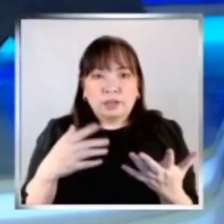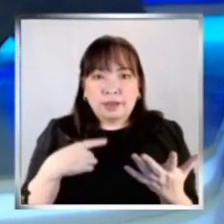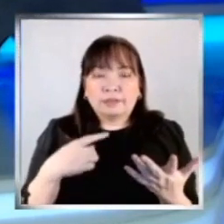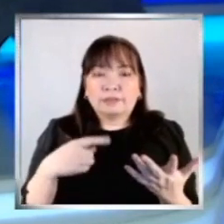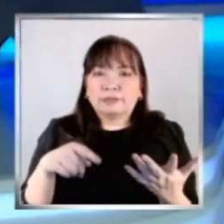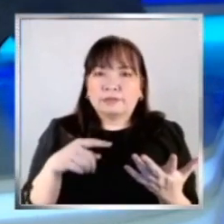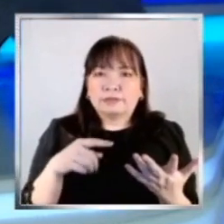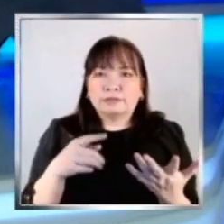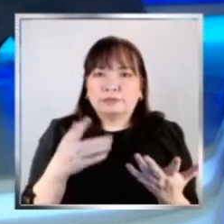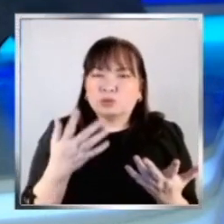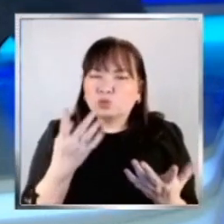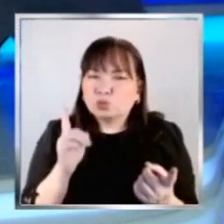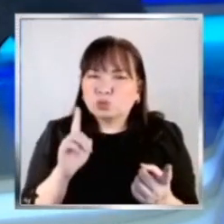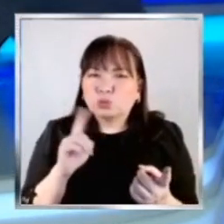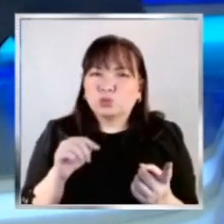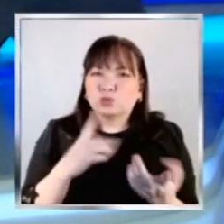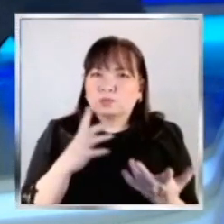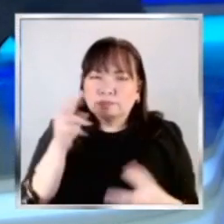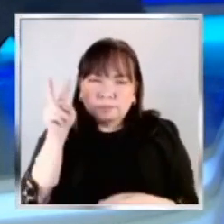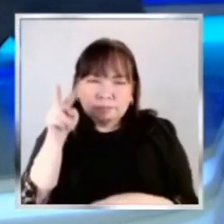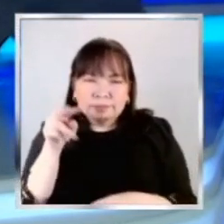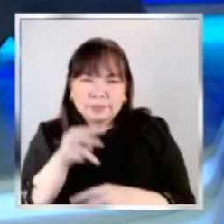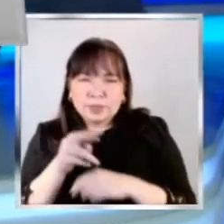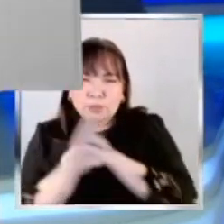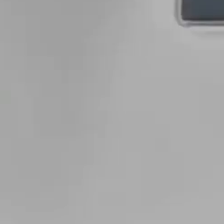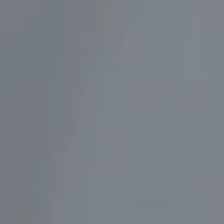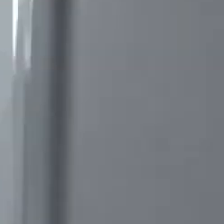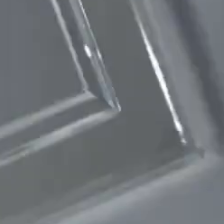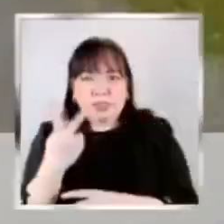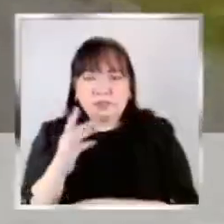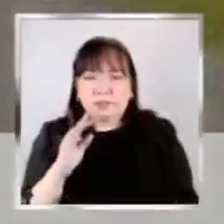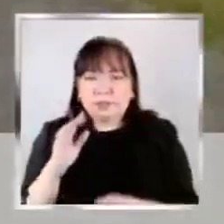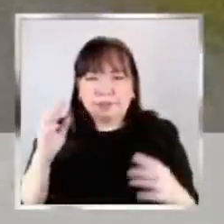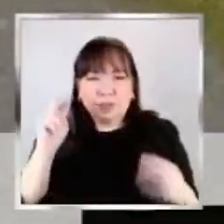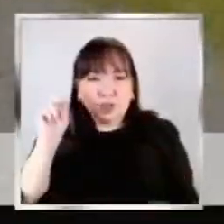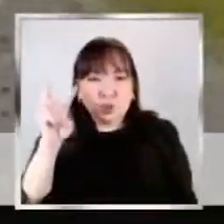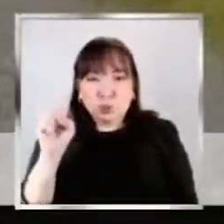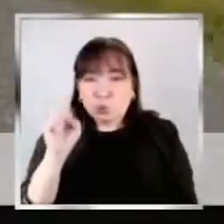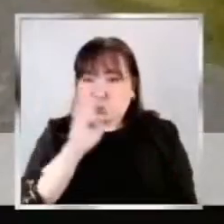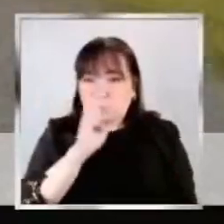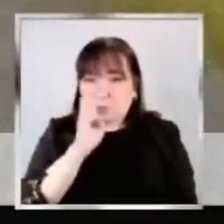Reynes ng GMA Regional TV, Balitang Bicolandia.